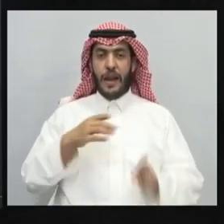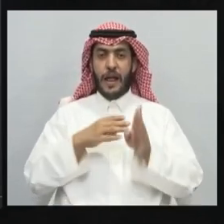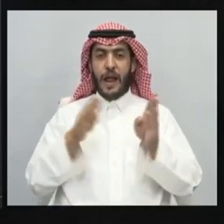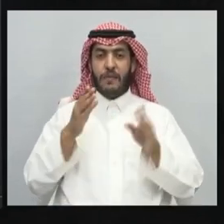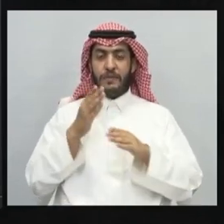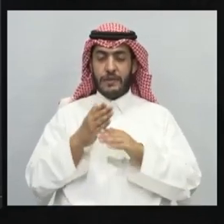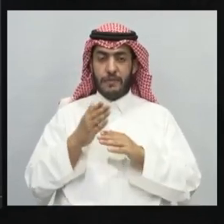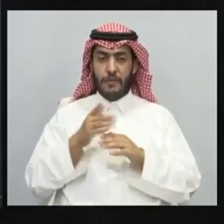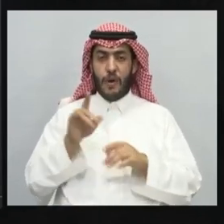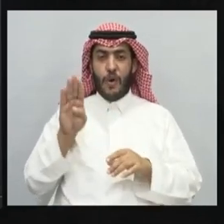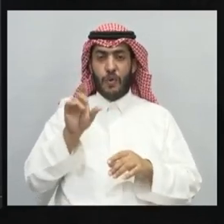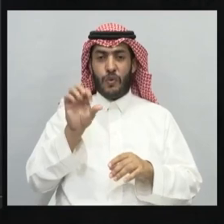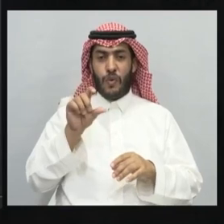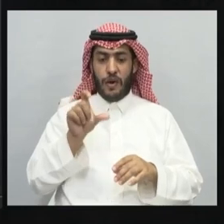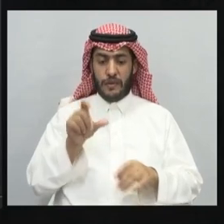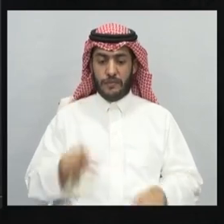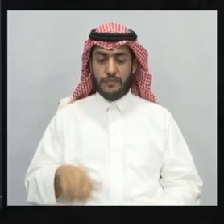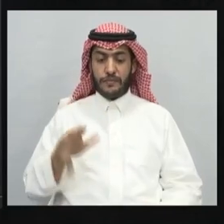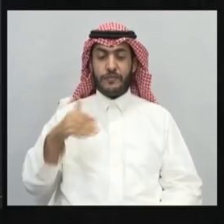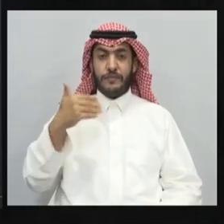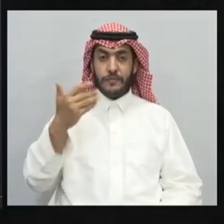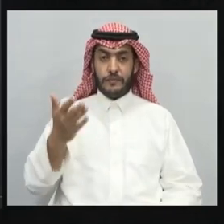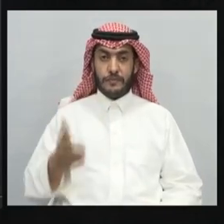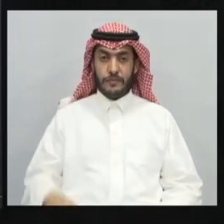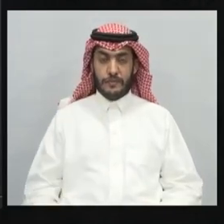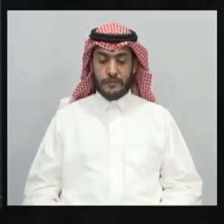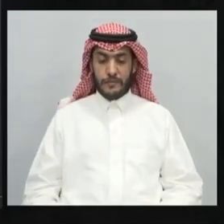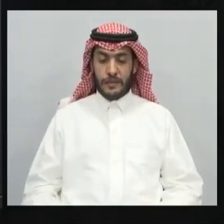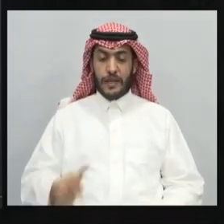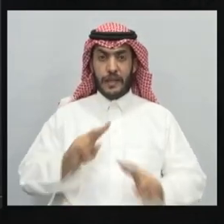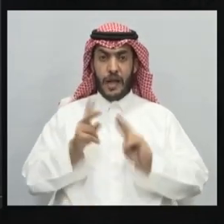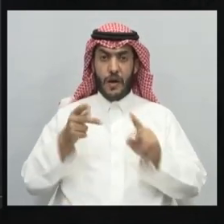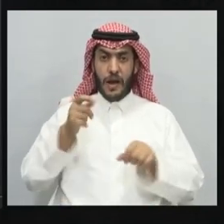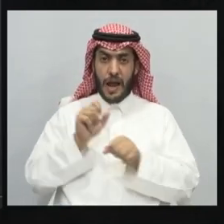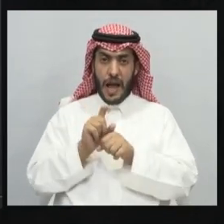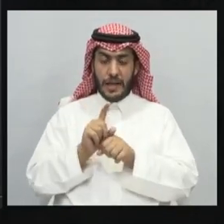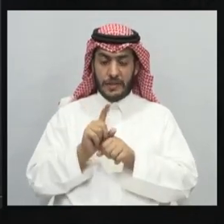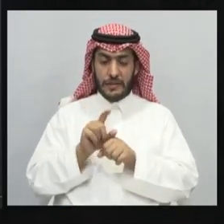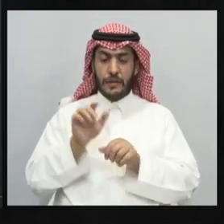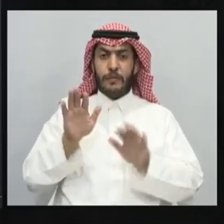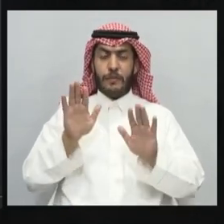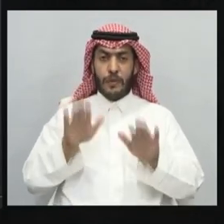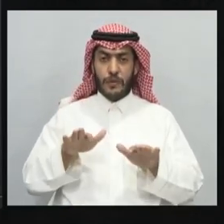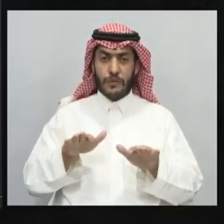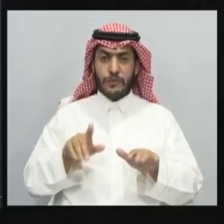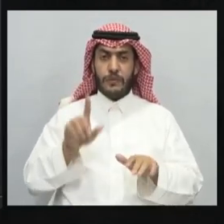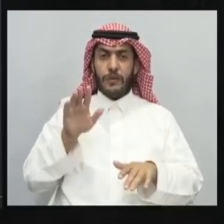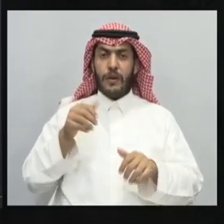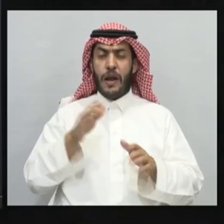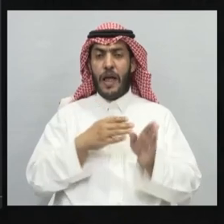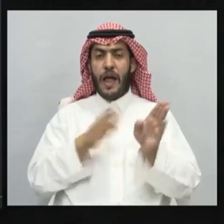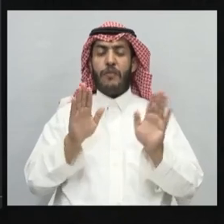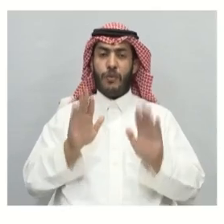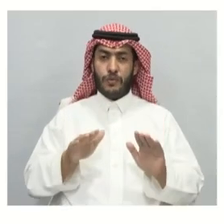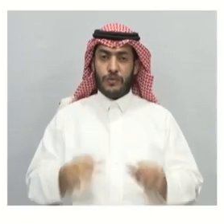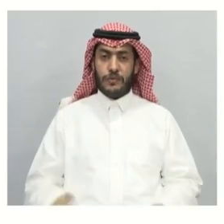ليمين للالكترون بعد ذلك او تغير الغاز حتى لو غيرنا الغاز يظل ايش الانحراف موجود